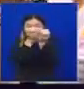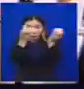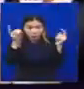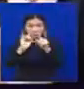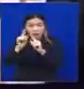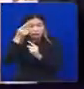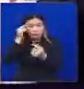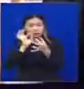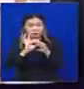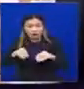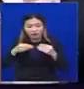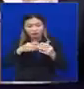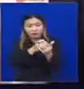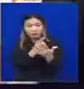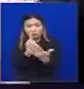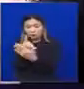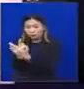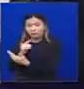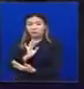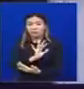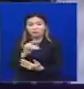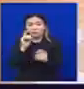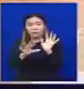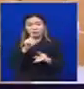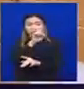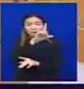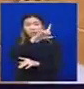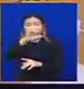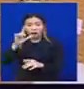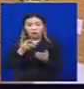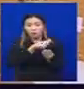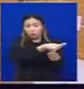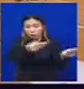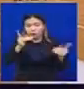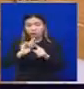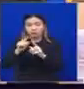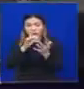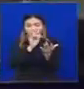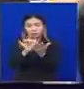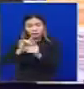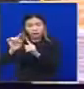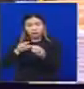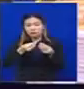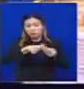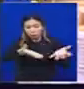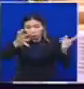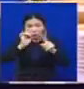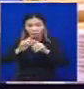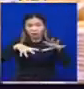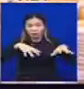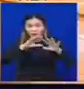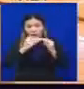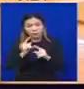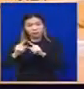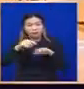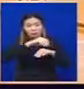าระสำคัญให้แก่ผู้แทนหน่วยงานจากทุกหน่วยงานจำนวน1ล้านชุดพร้อมจัดพิมพ์บุ๊กเล็ต17ล้านเล่มที่จะจัดส่งไปยังครัวเรือนทั่วประเทศ